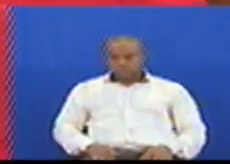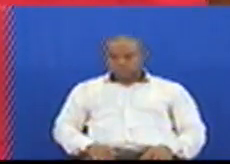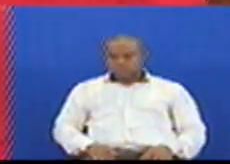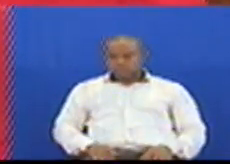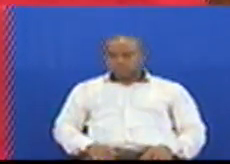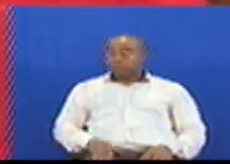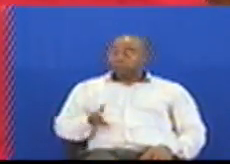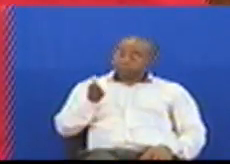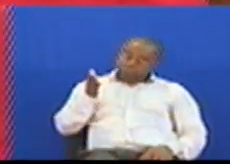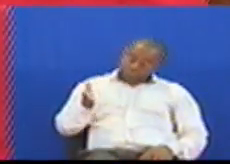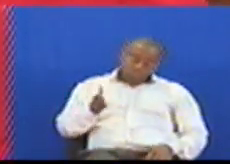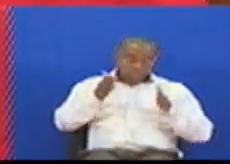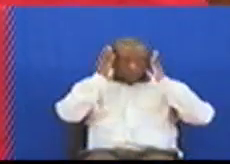hizo.